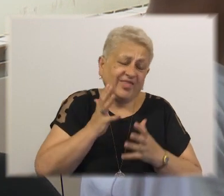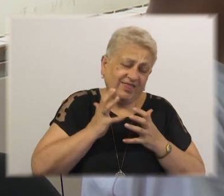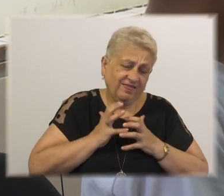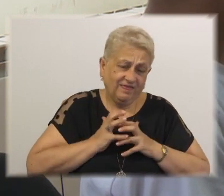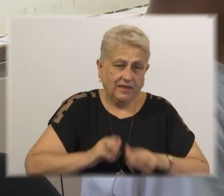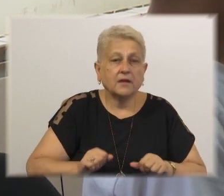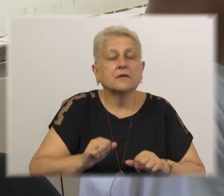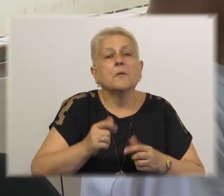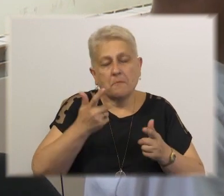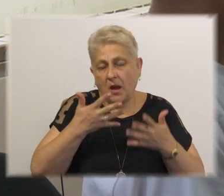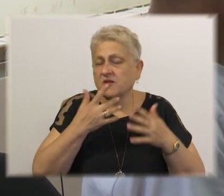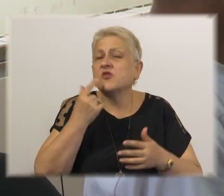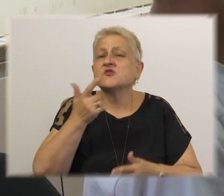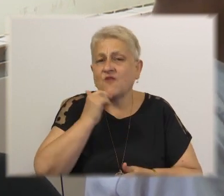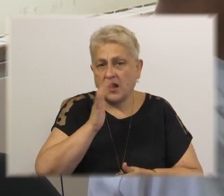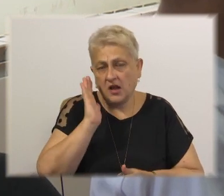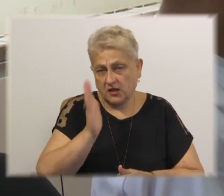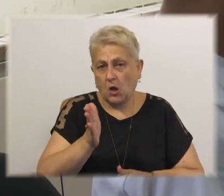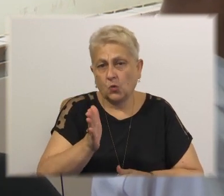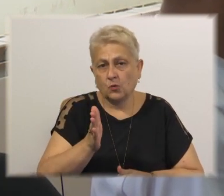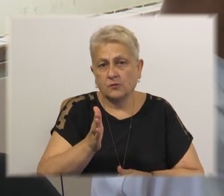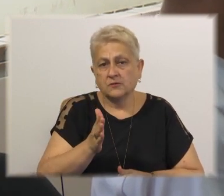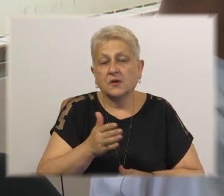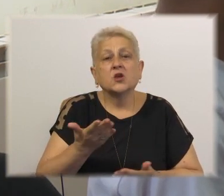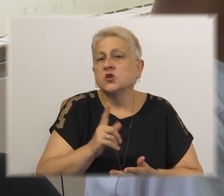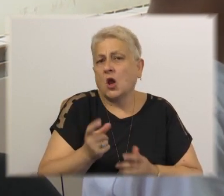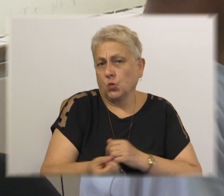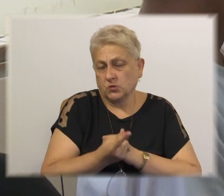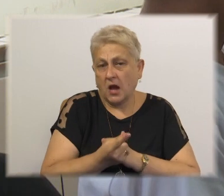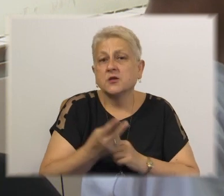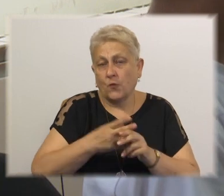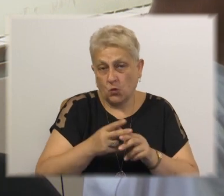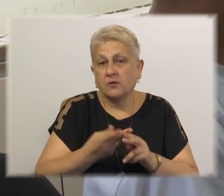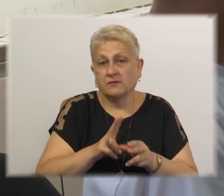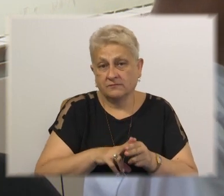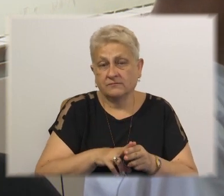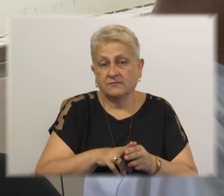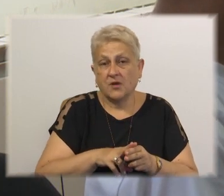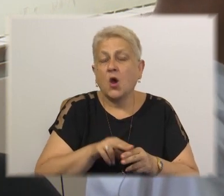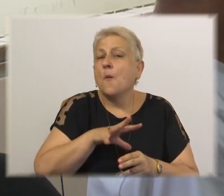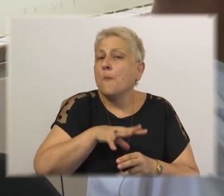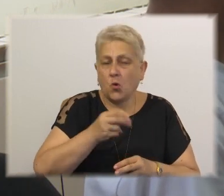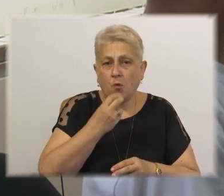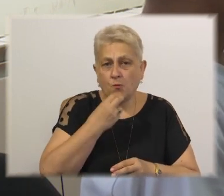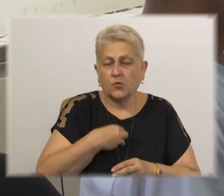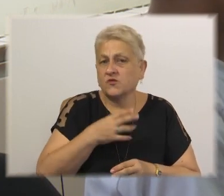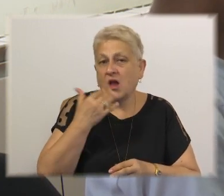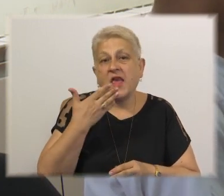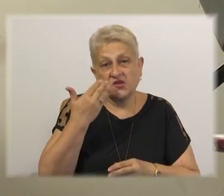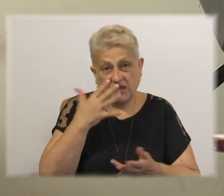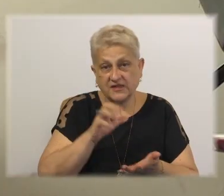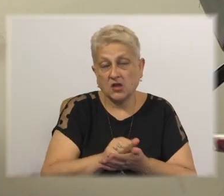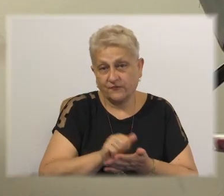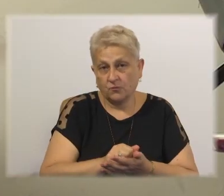անես, պարզա որ դժվար է լինելու, այսինքն ինչա դուրս գալիս, դուրս է գալիս, որ բոլոր մուլտֆիլմերն են շատ հեշտ են